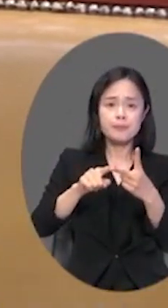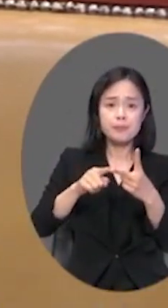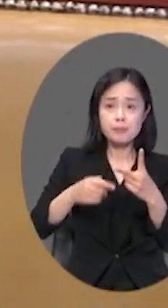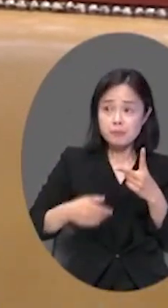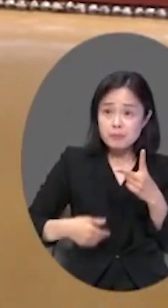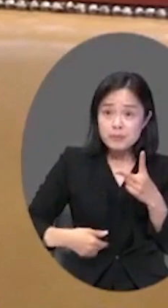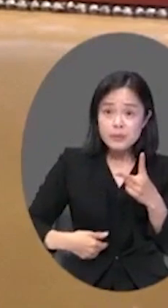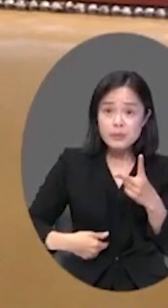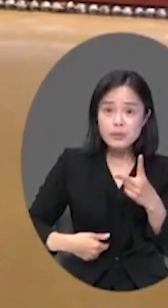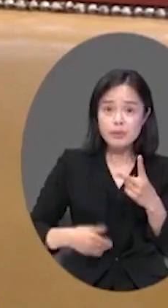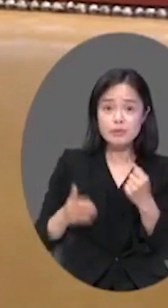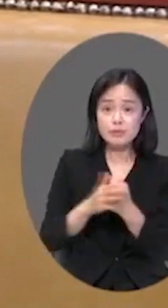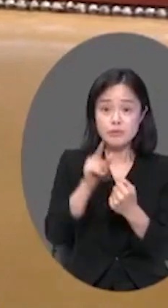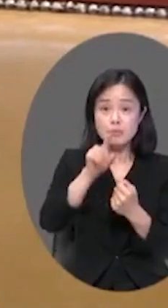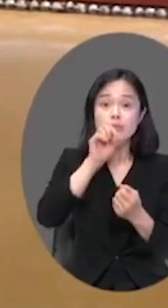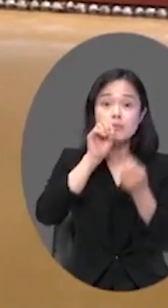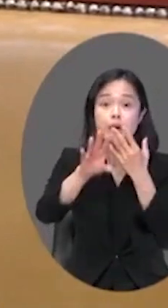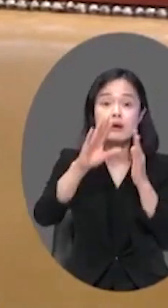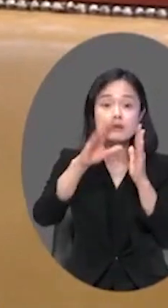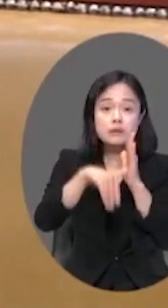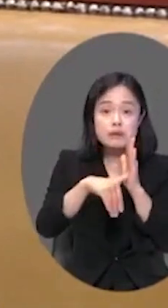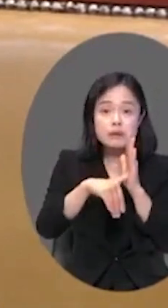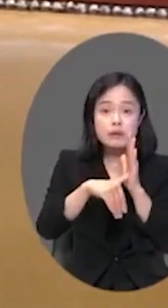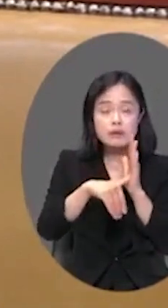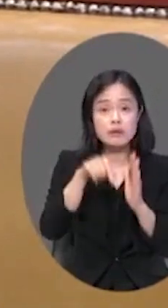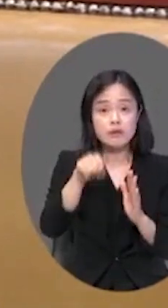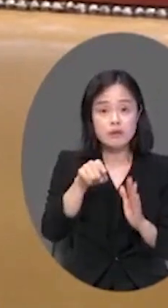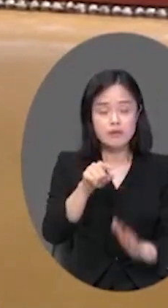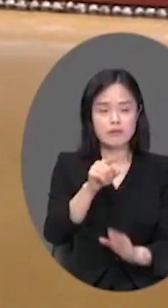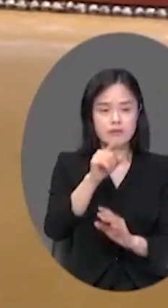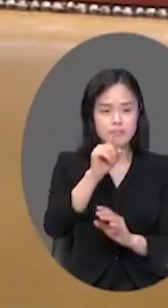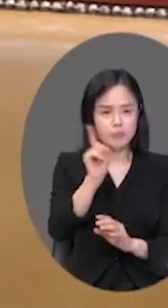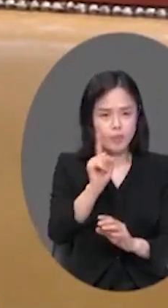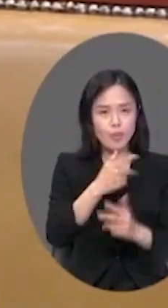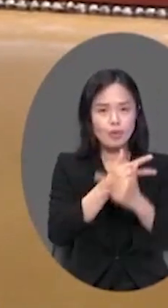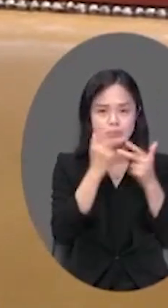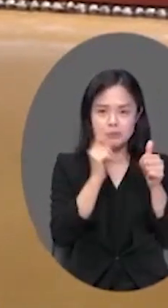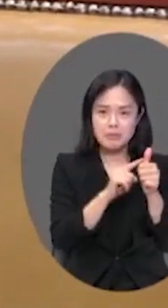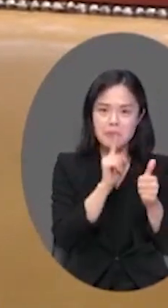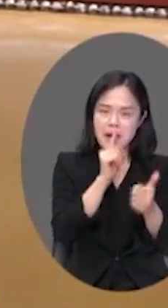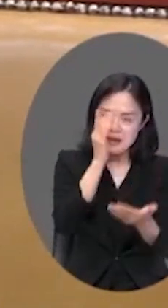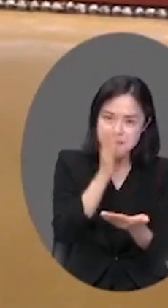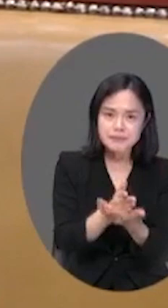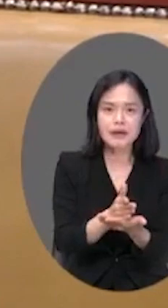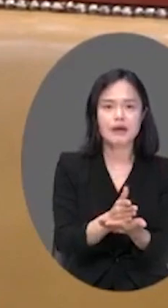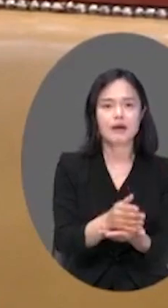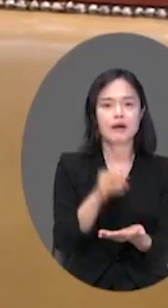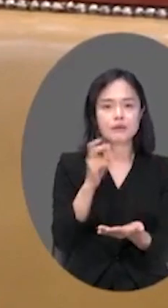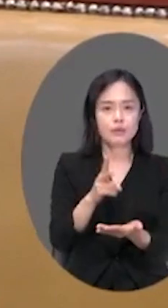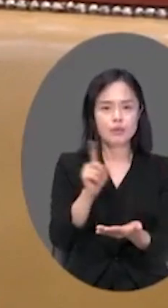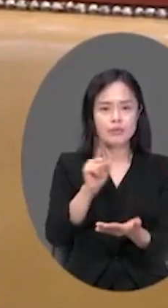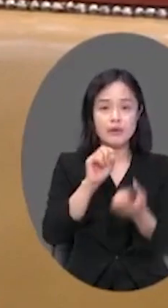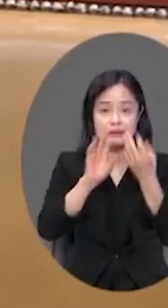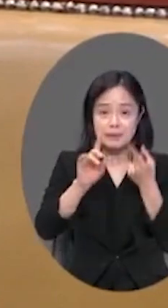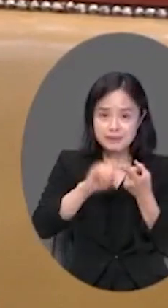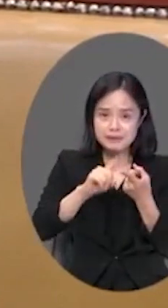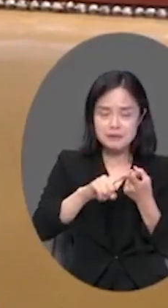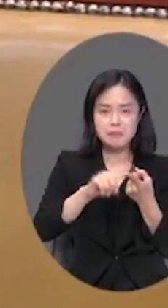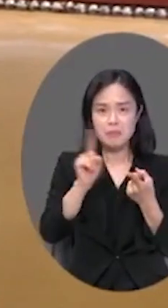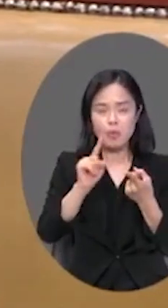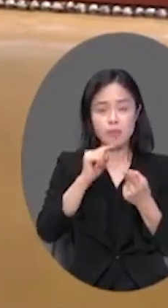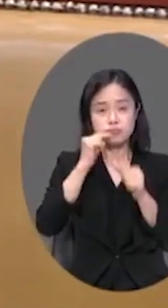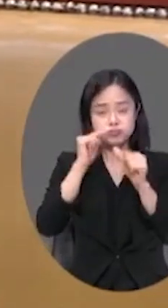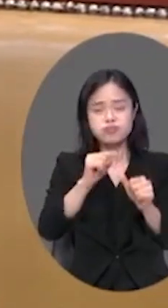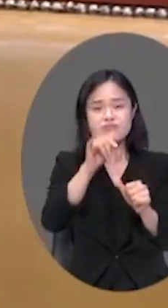여기서 이재명 대표 얘기를 하냐 이렇게 화를 내시면서 저런 기준을 일방적으로 정하신 거예요. 그 이후에 김우영 의원께서